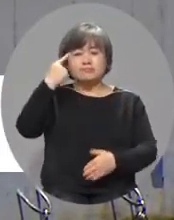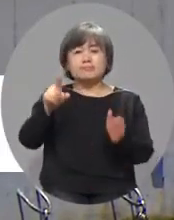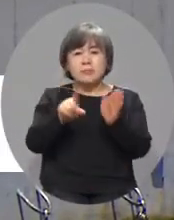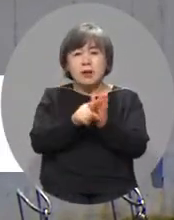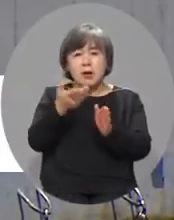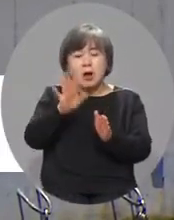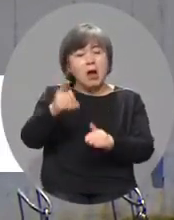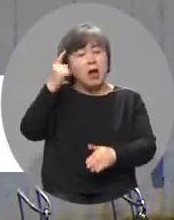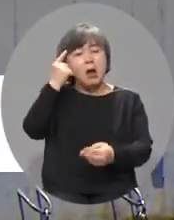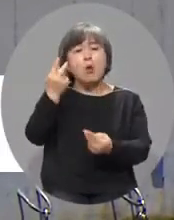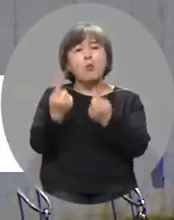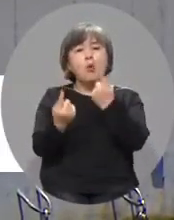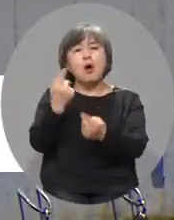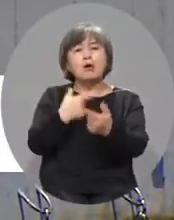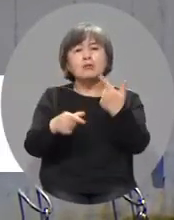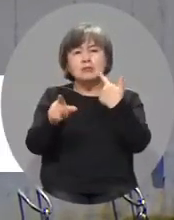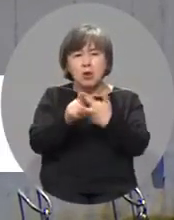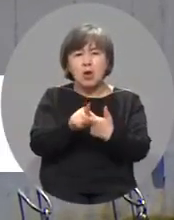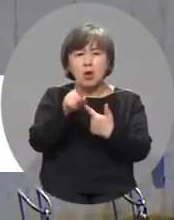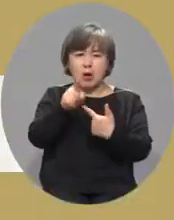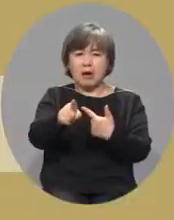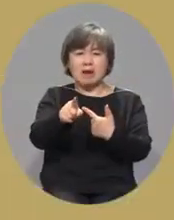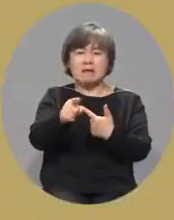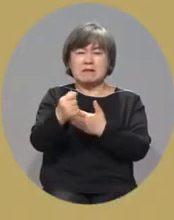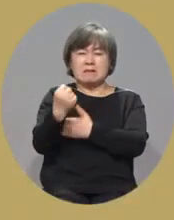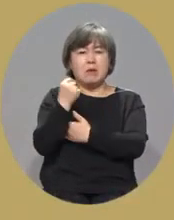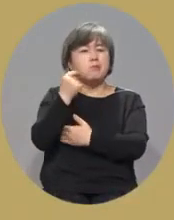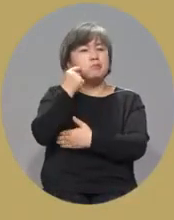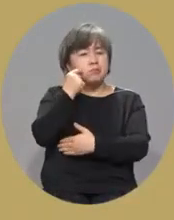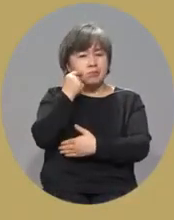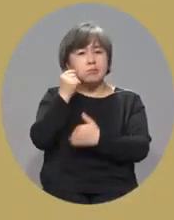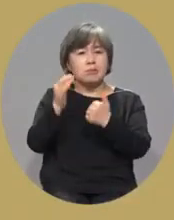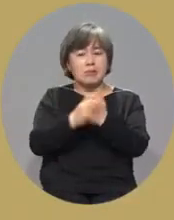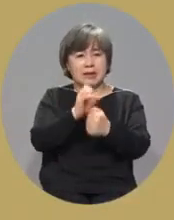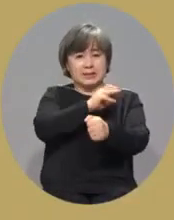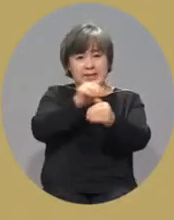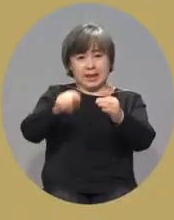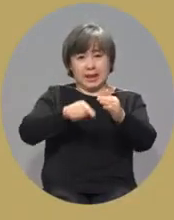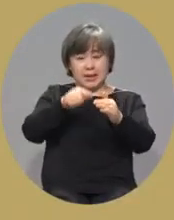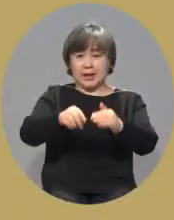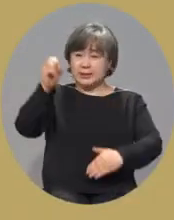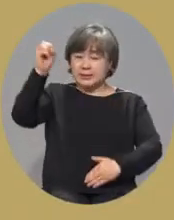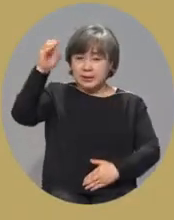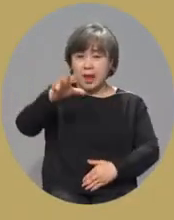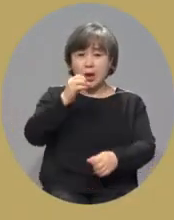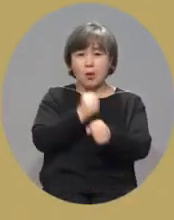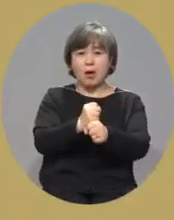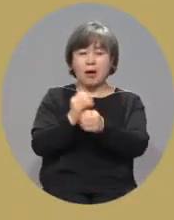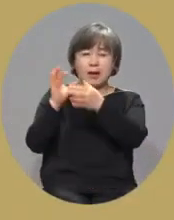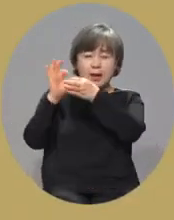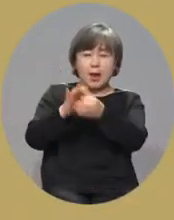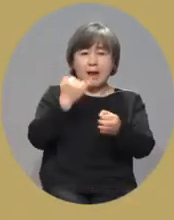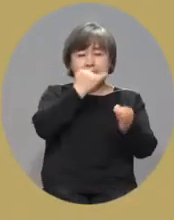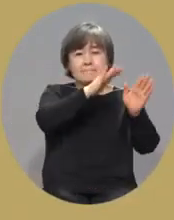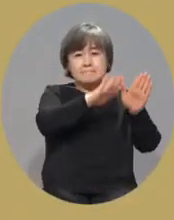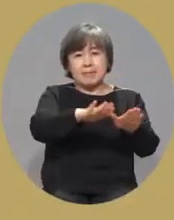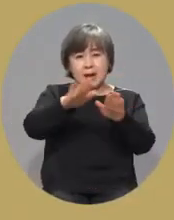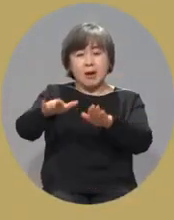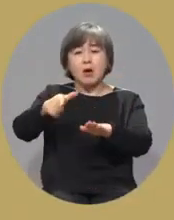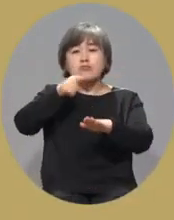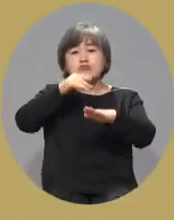했었는데 생각보다는 장력을 다 못 이겨서. 새만금 수상 태양광은 끊임없이 파도가 이는 바다